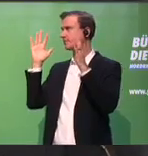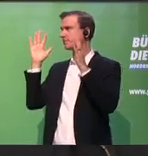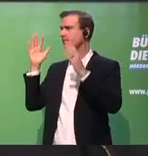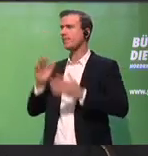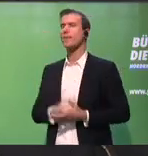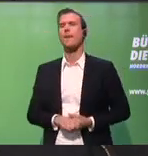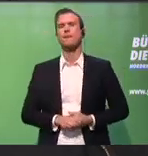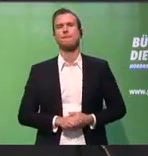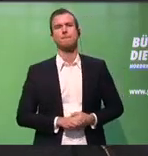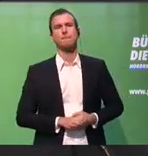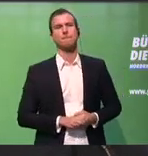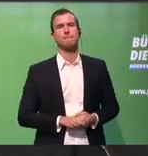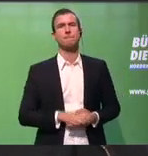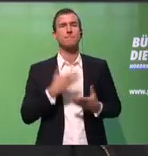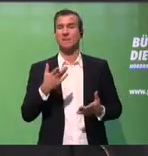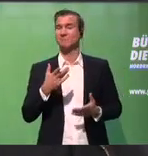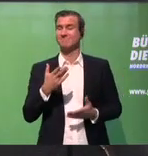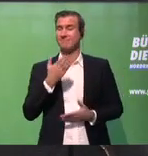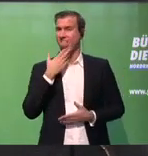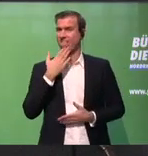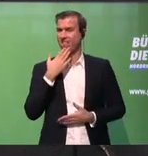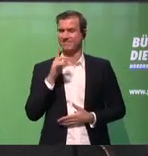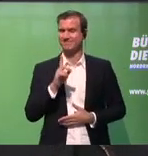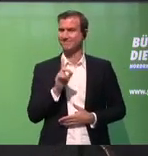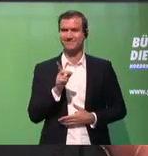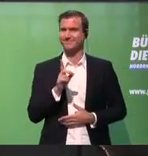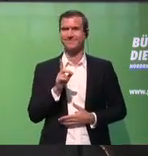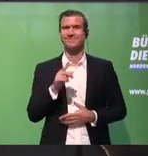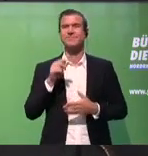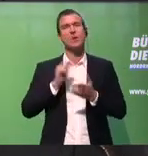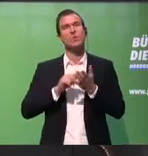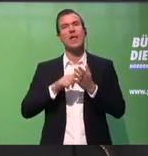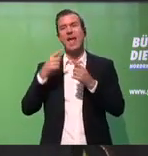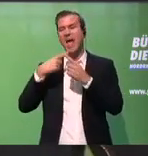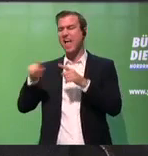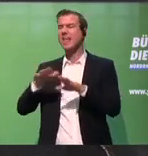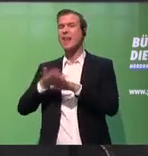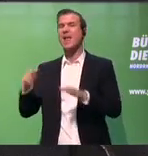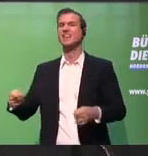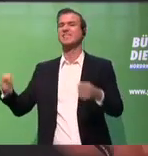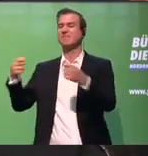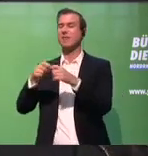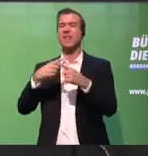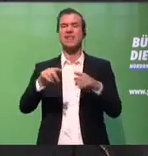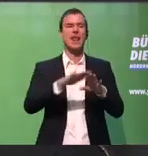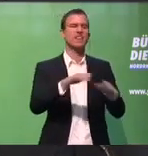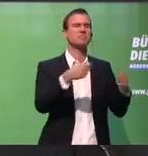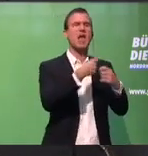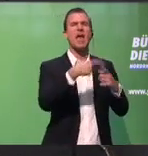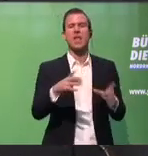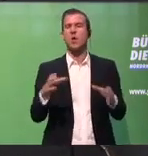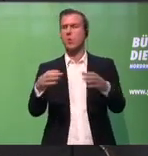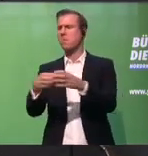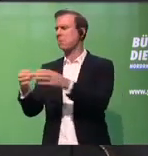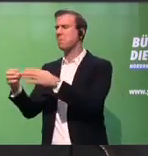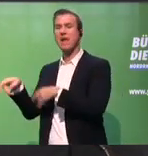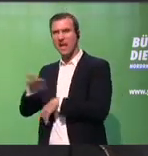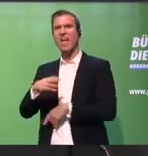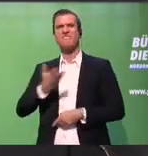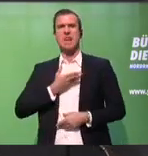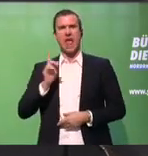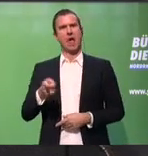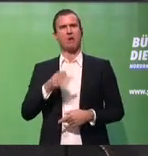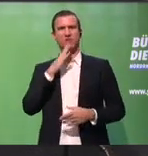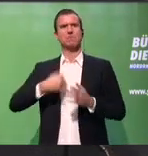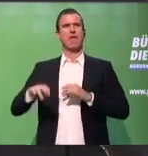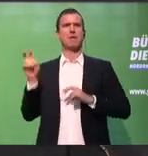Und das wird nicht leicht, weil, wie gesagt, andere Landesverbände, Strömungen, Gruppierungen wollen das halt auch. Und wir